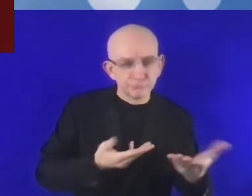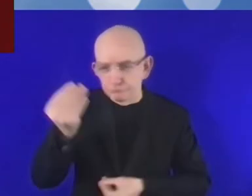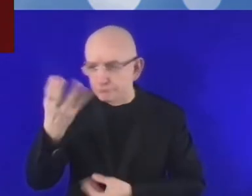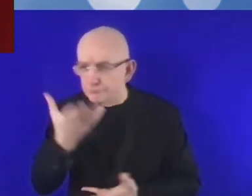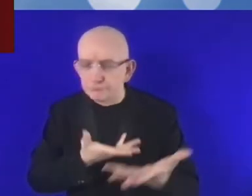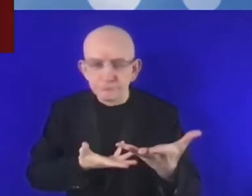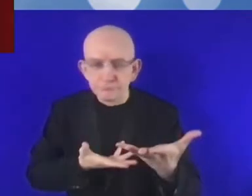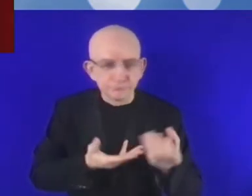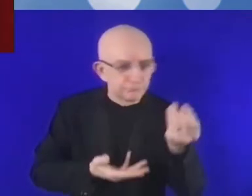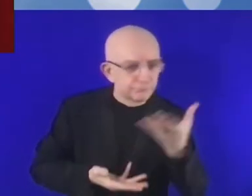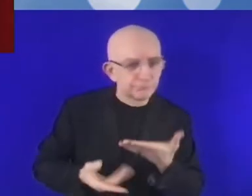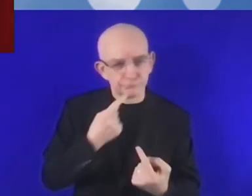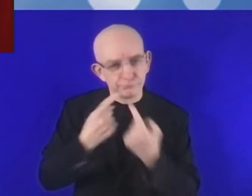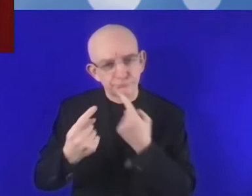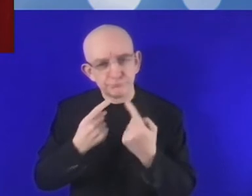لكم